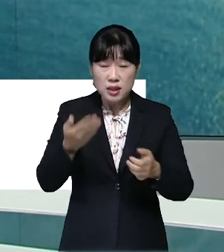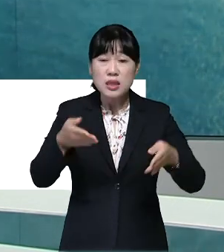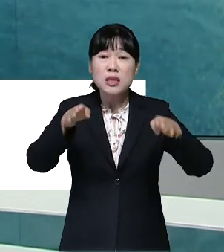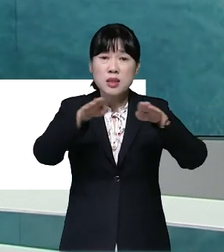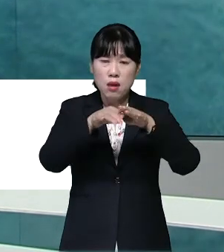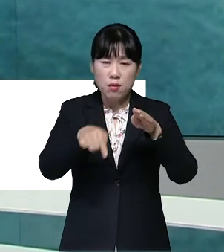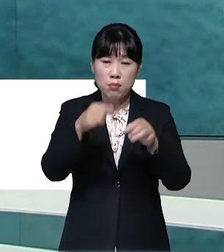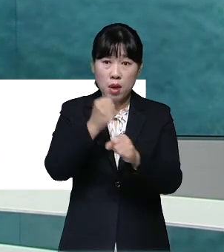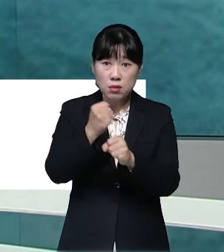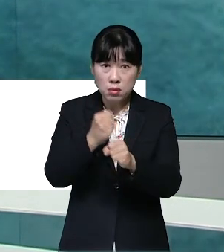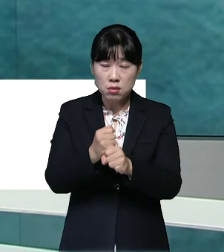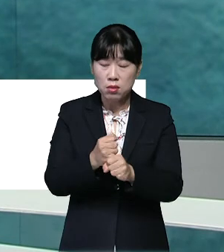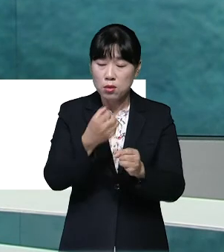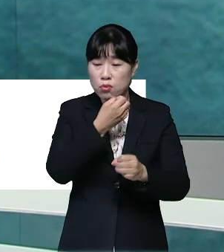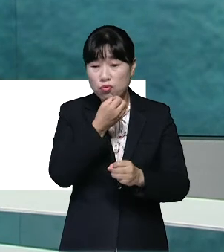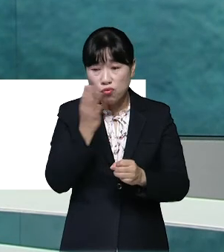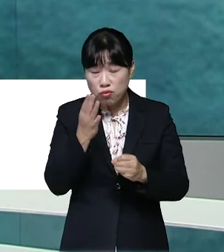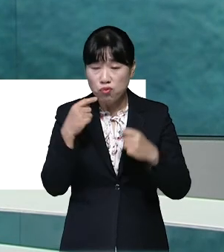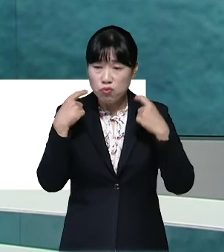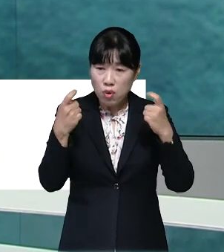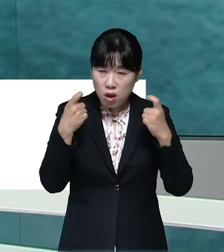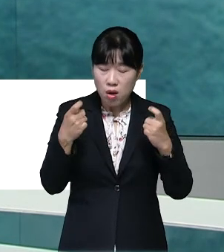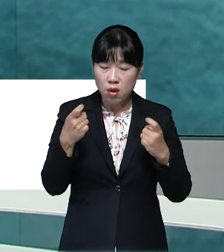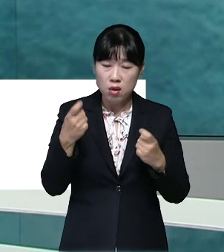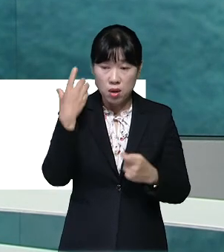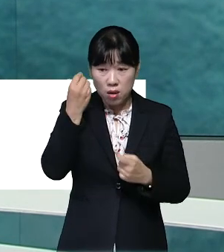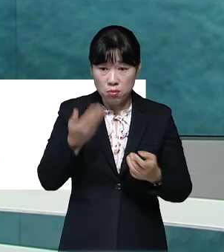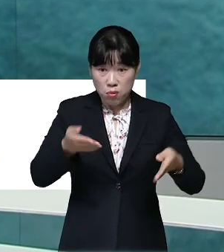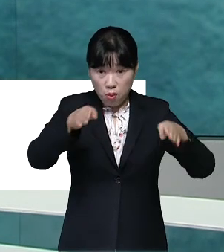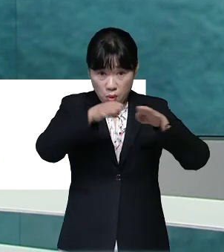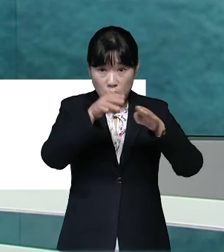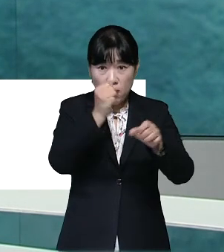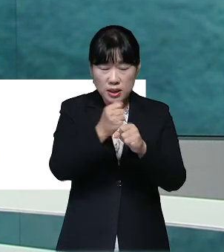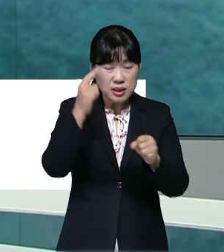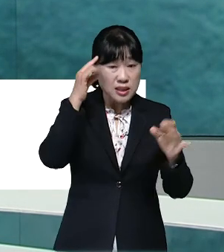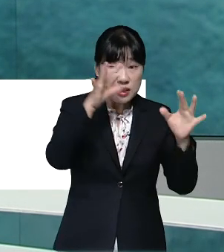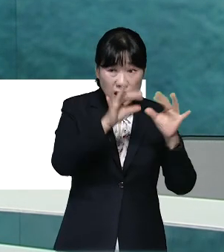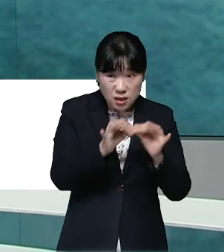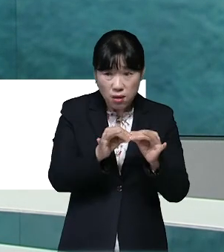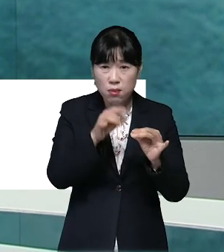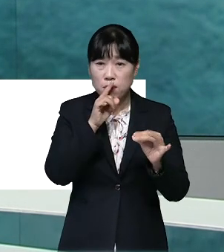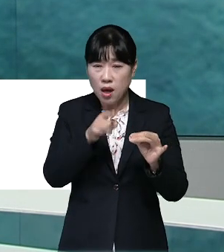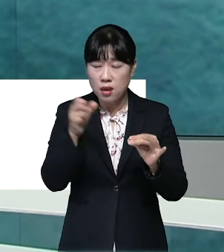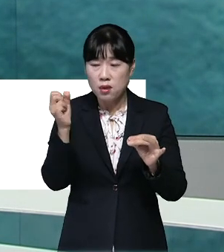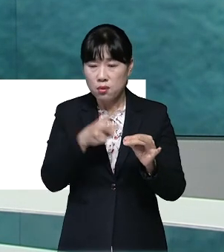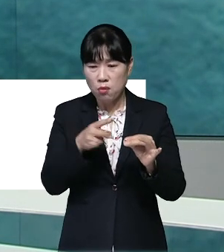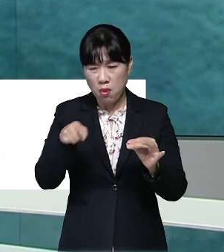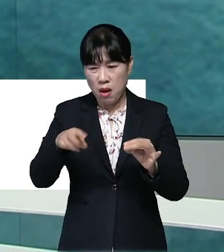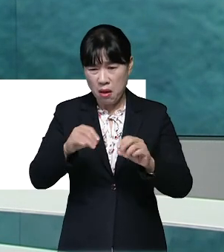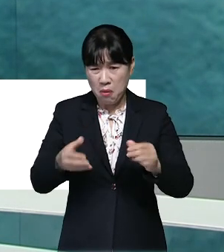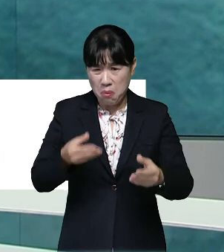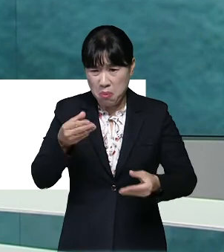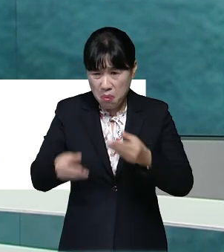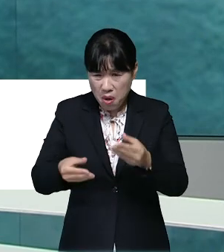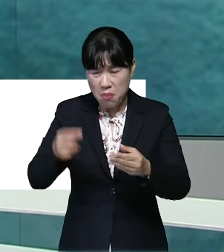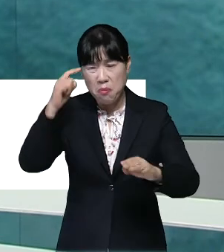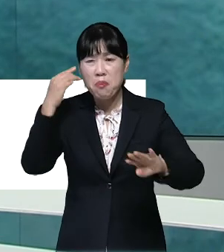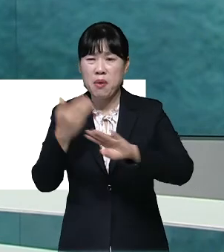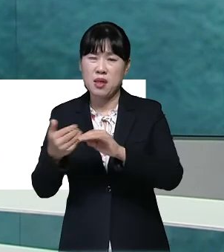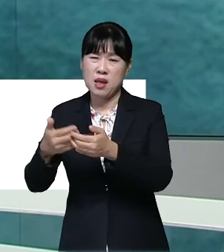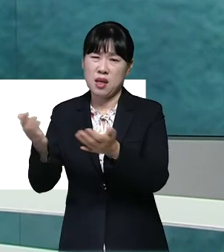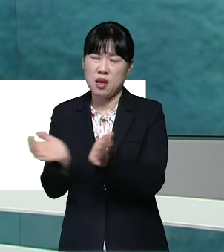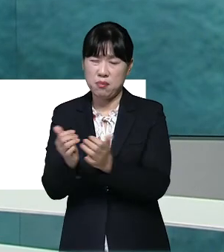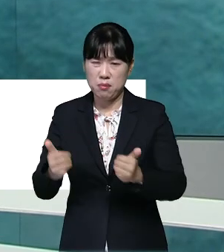새로운 관광 트렌드를 반영한 숙박시설이라는 찬성 측과 부동산 투기라는 반대 측의 입장이 맞서고 있는 건데요.